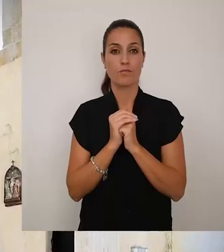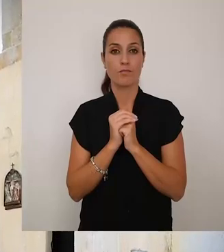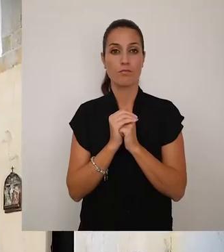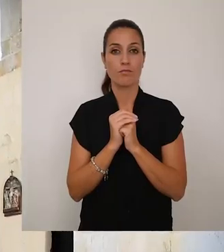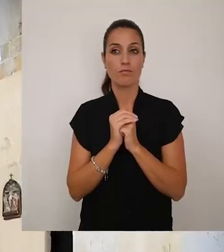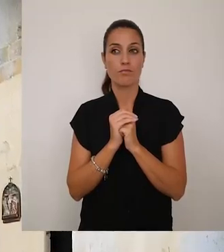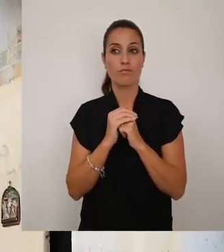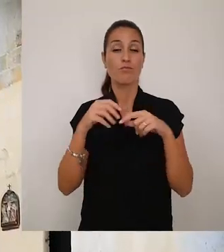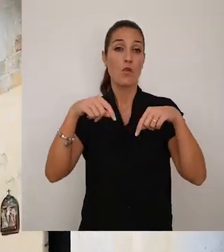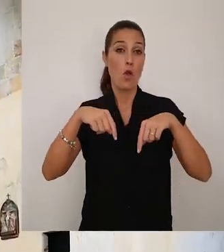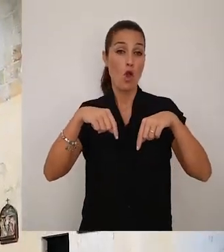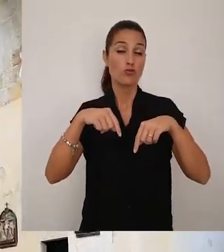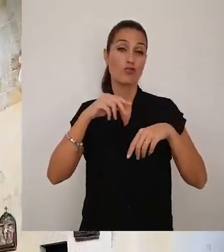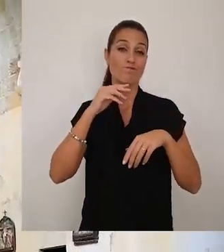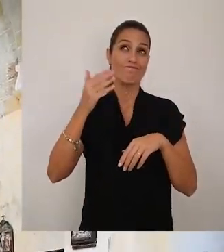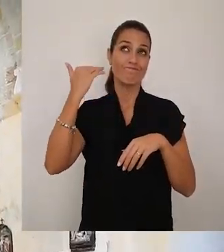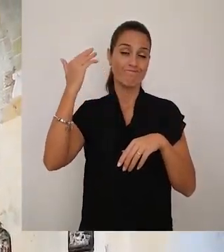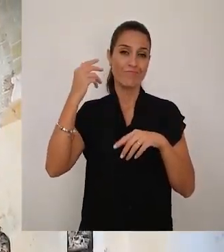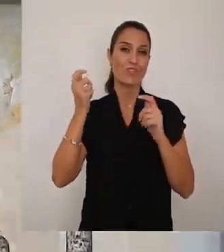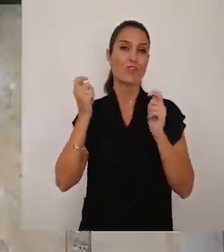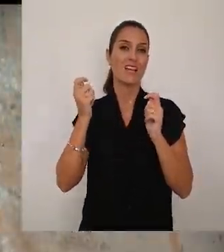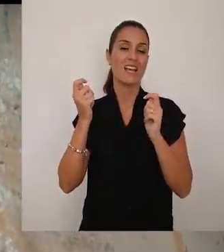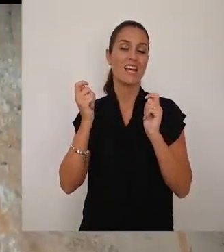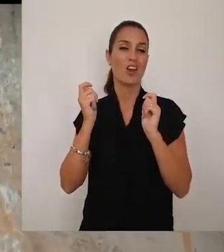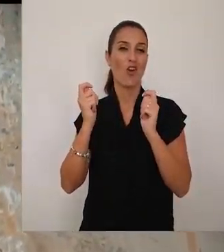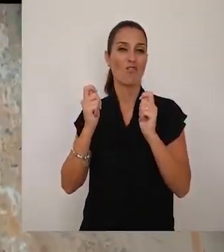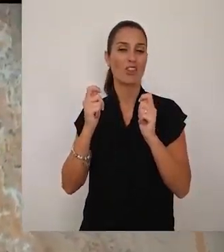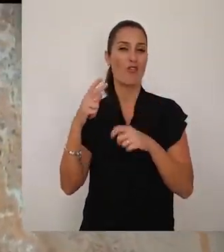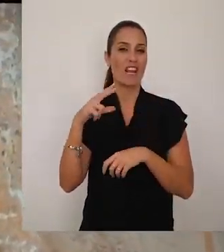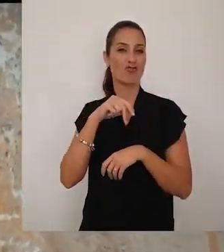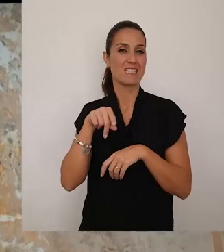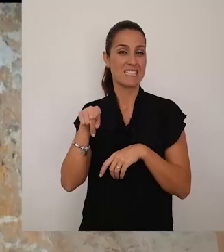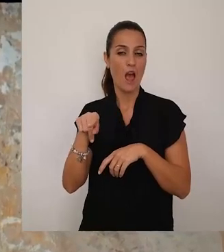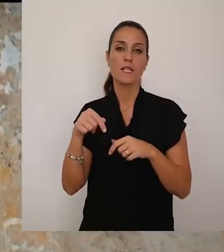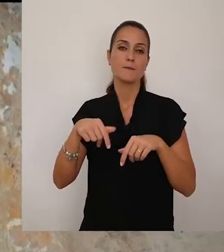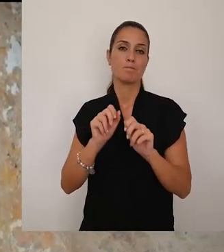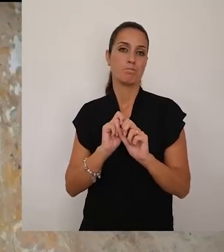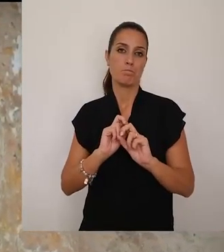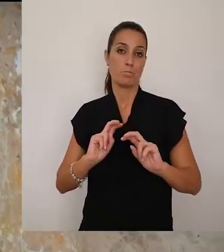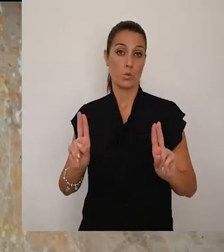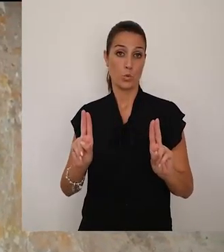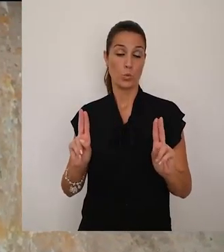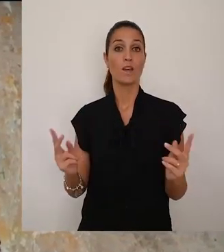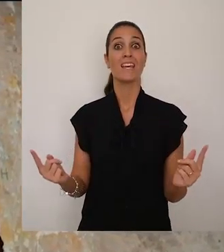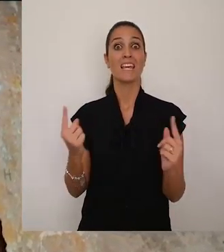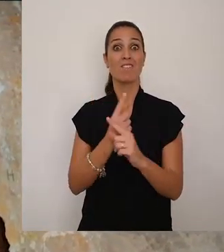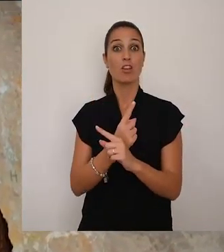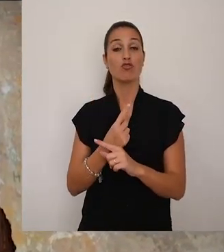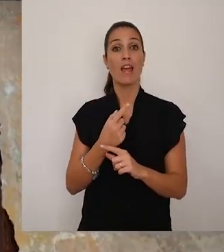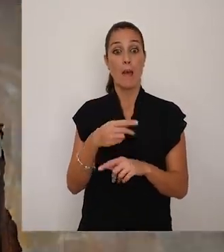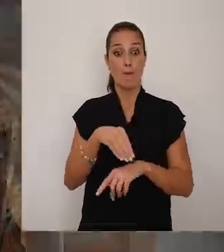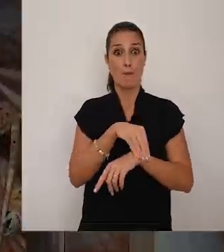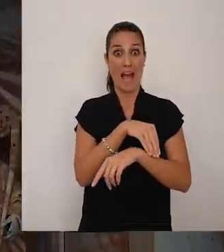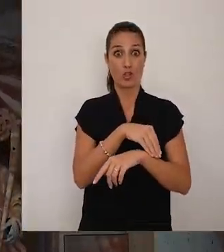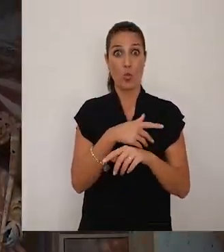Ad oggi rimane ben poco della struttura conventuale francescana, mentre è ancora viva la devozione del popolo che si manifesta in particolare